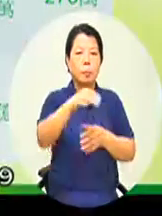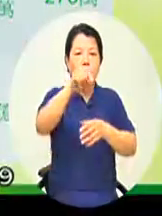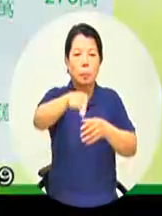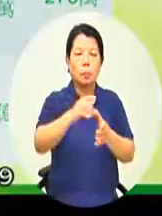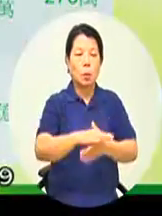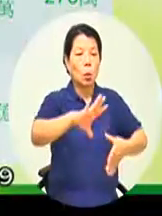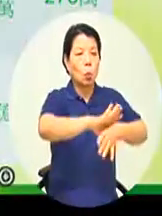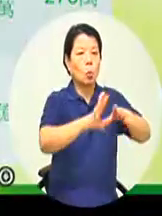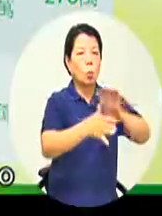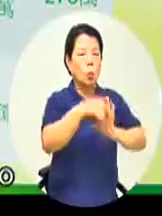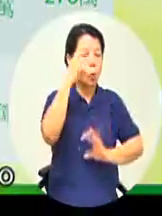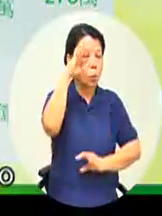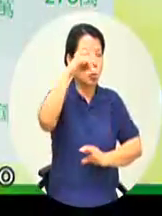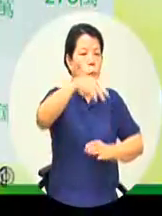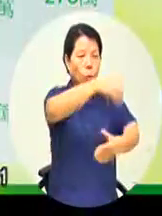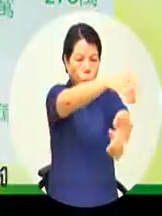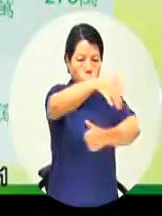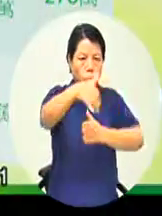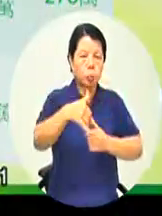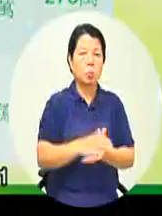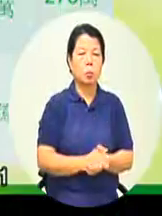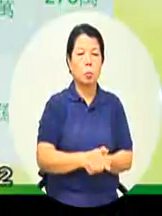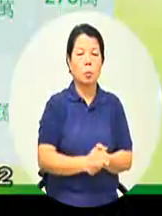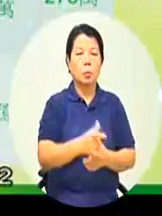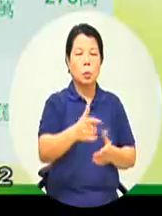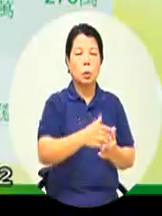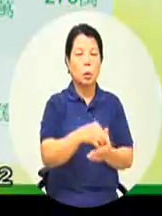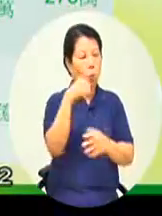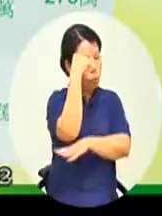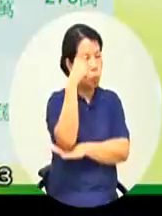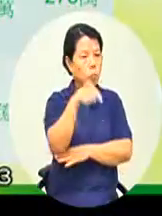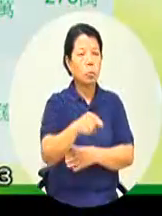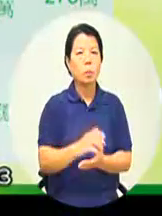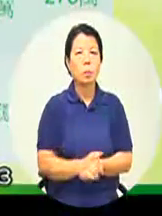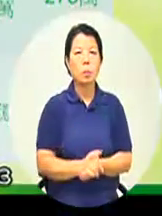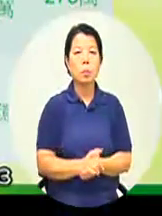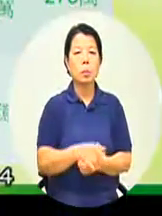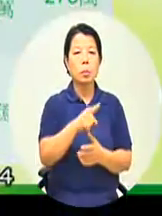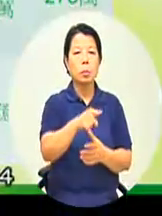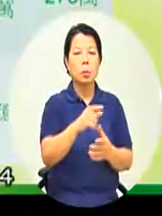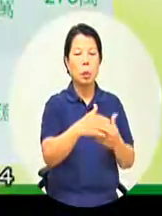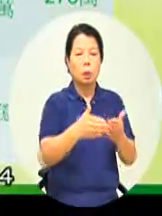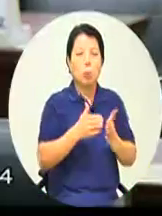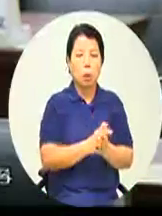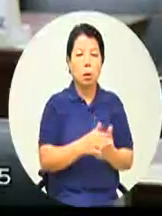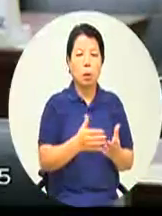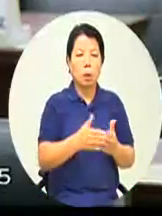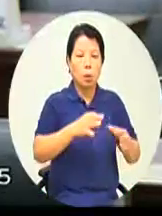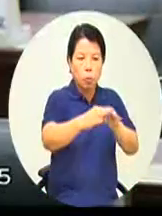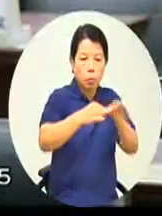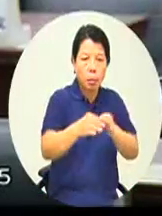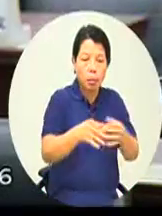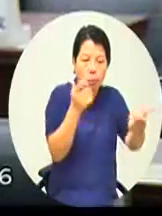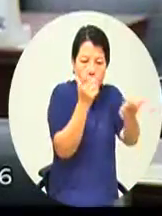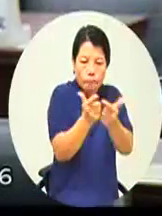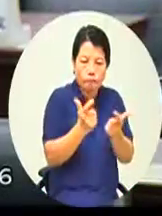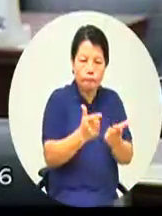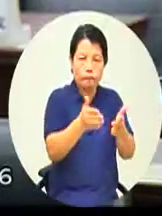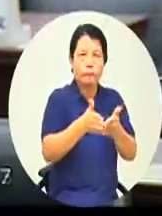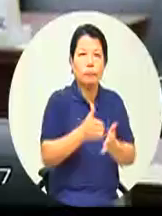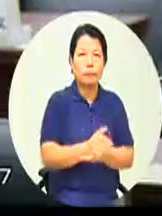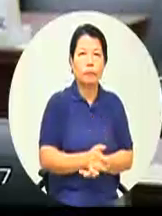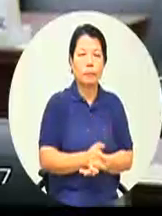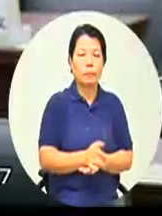创的人才找回来，拢带伫遐。你搞文创的话，你爱有其他的商业的配套，最起